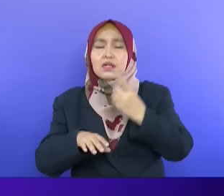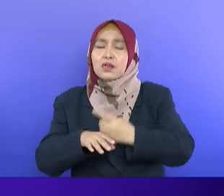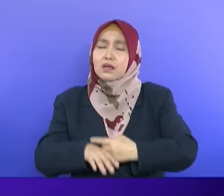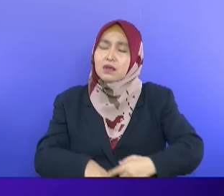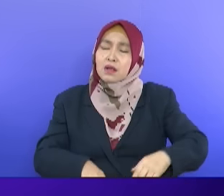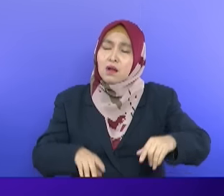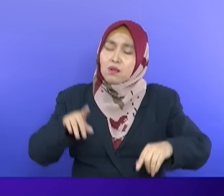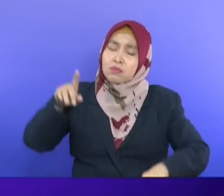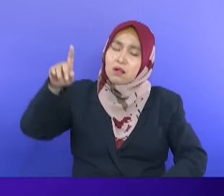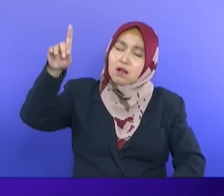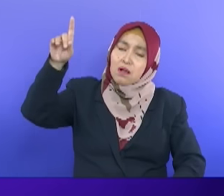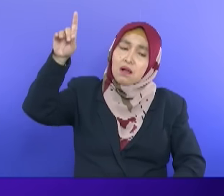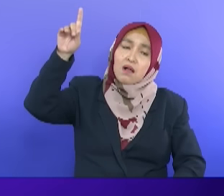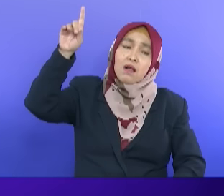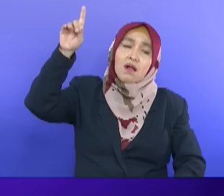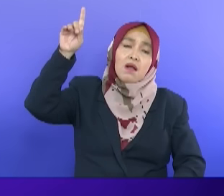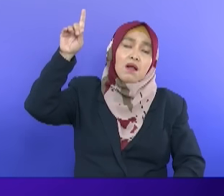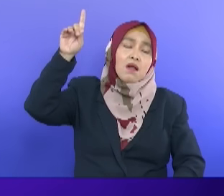ayat